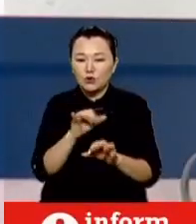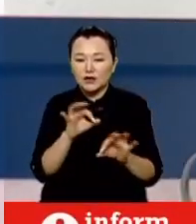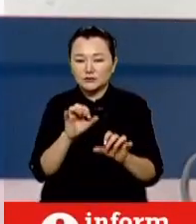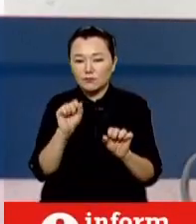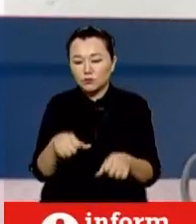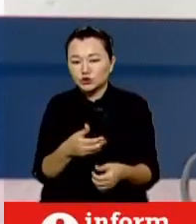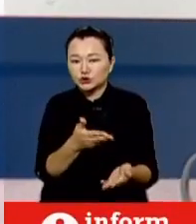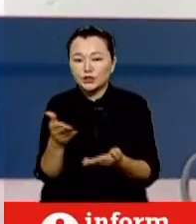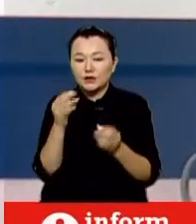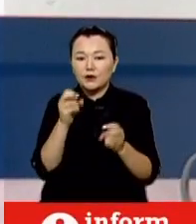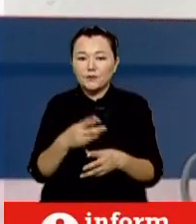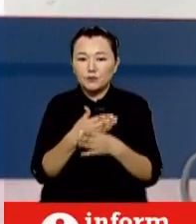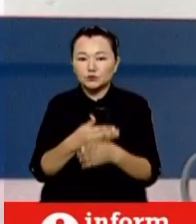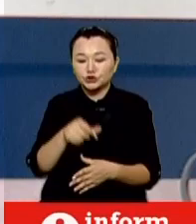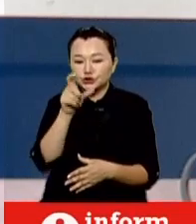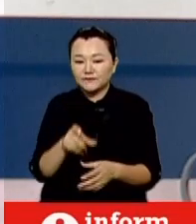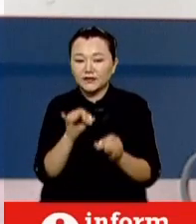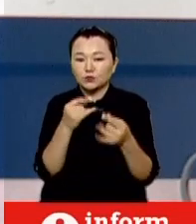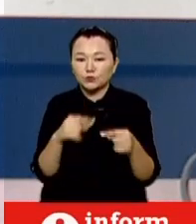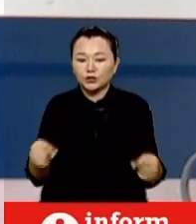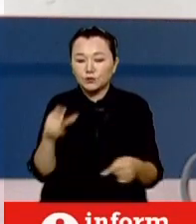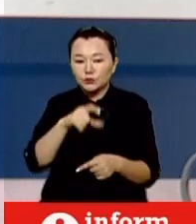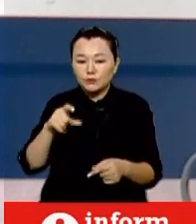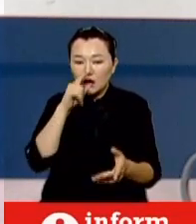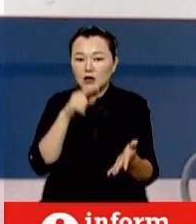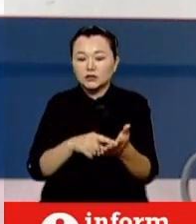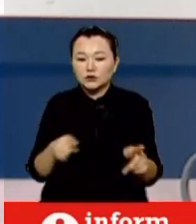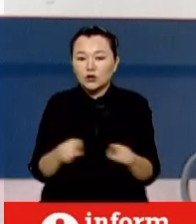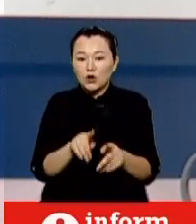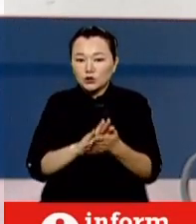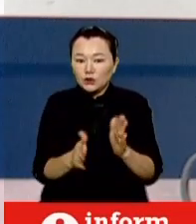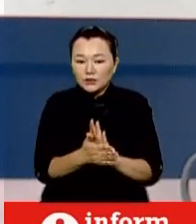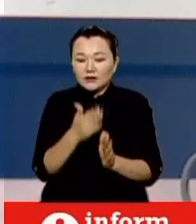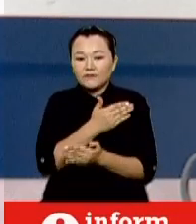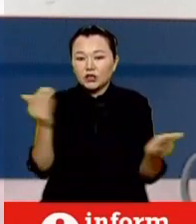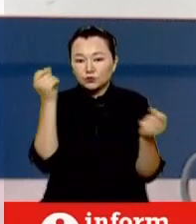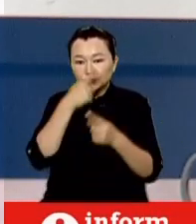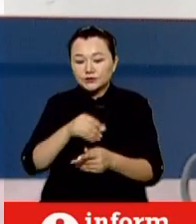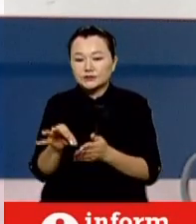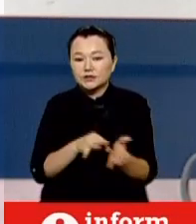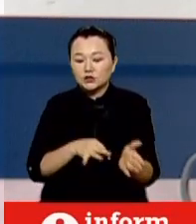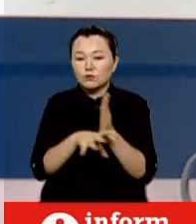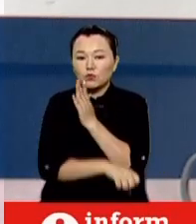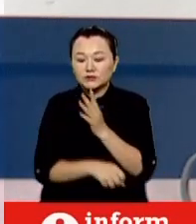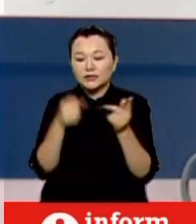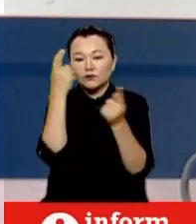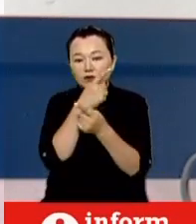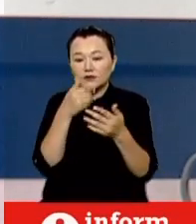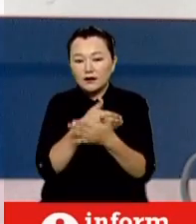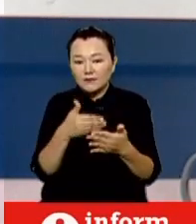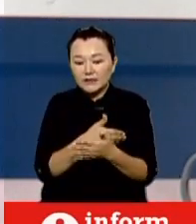Как помочь герою и другим людям оказавшимся в такой ситуации вы узнаете сразу после информблеров